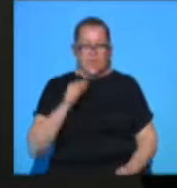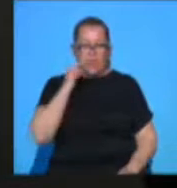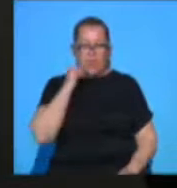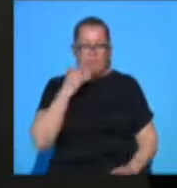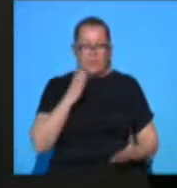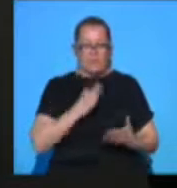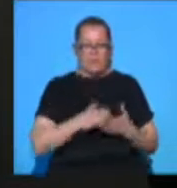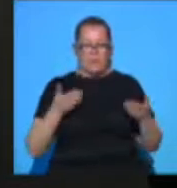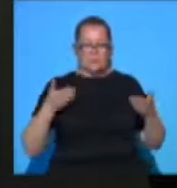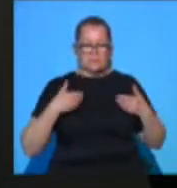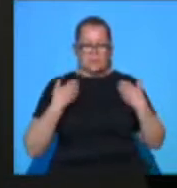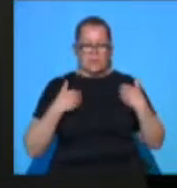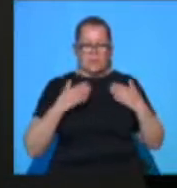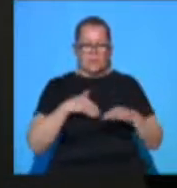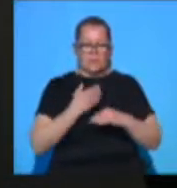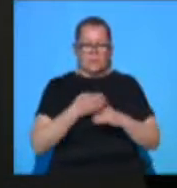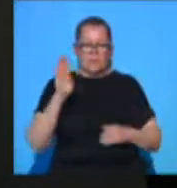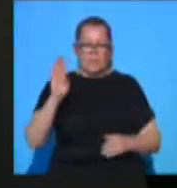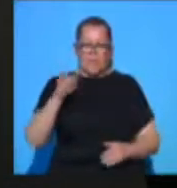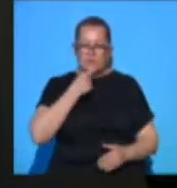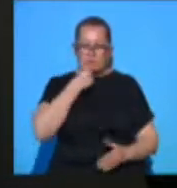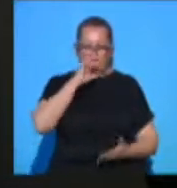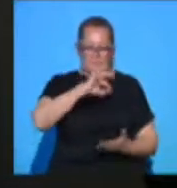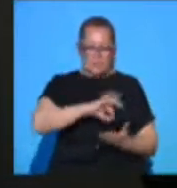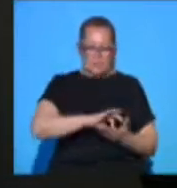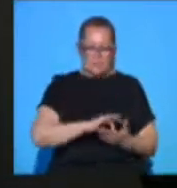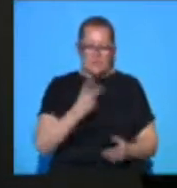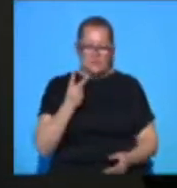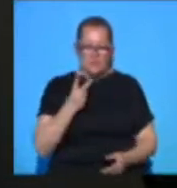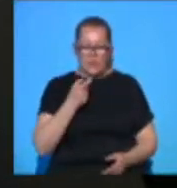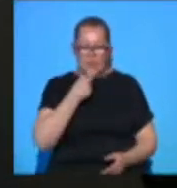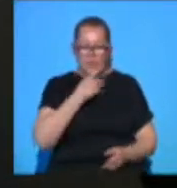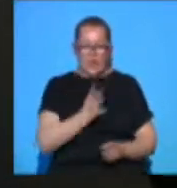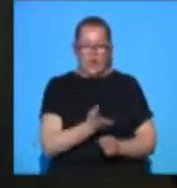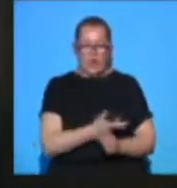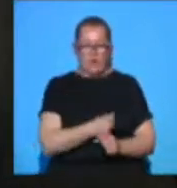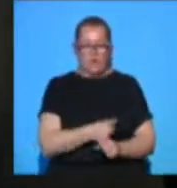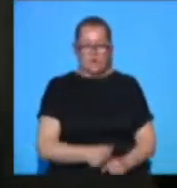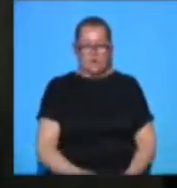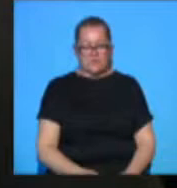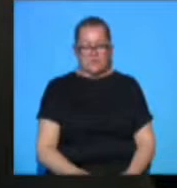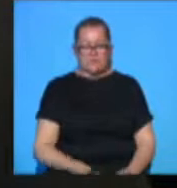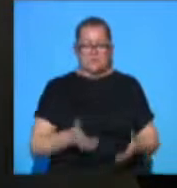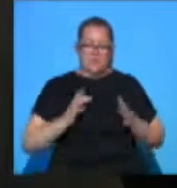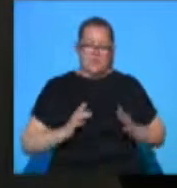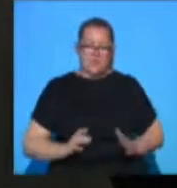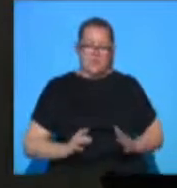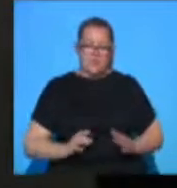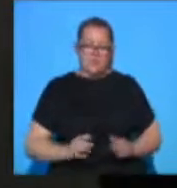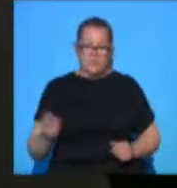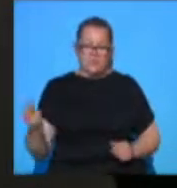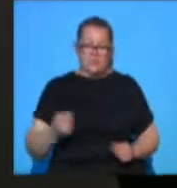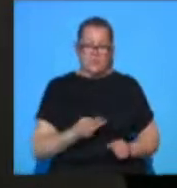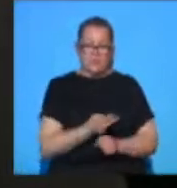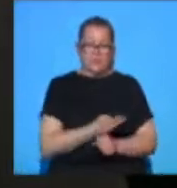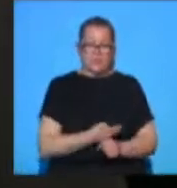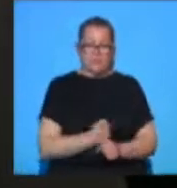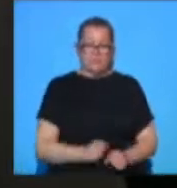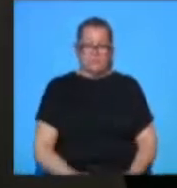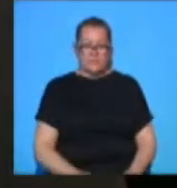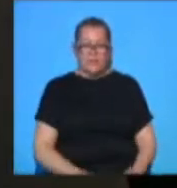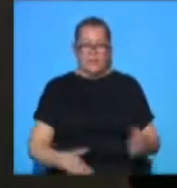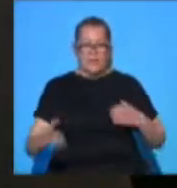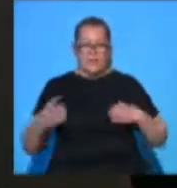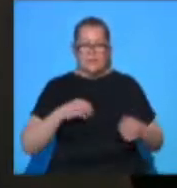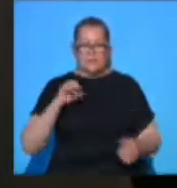se bucure, mai ales după 4 ani de absență, după 2 ani de pandemie și cine știe ce ne-o mai aștepta din toamnă. Teatrul Shakespeare este